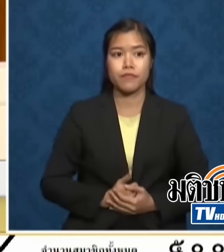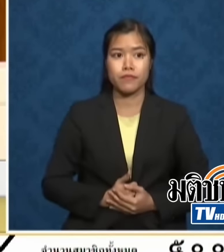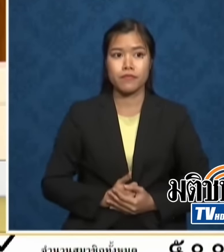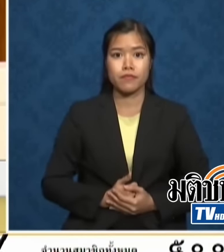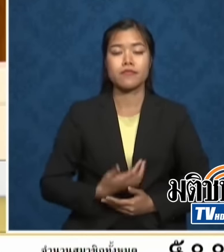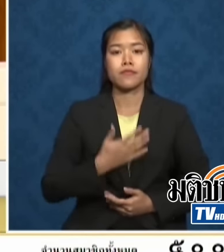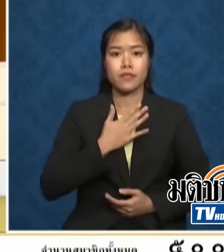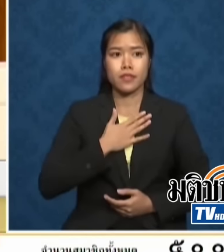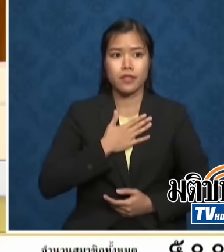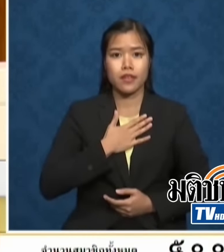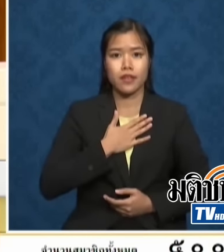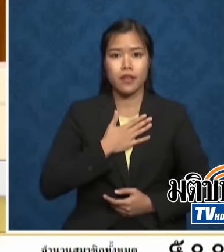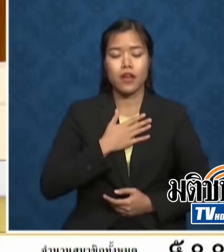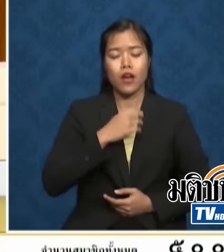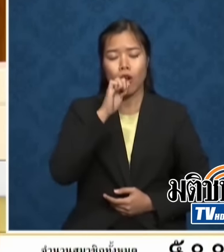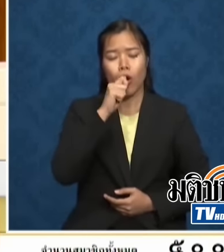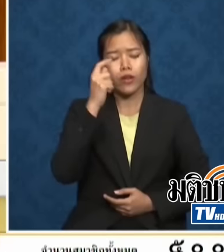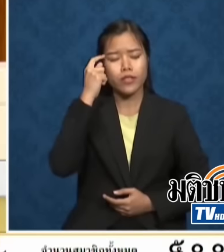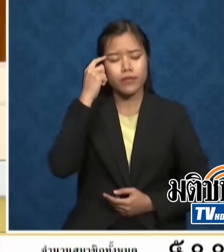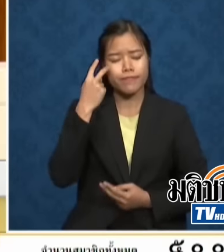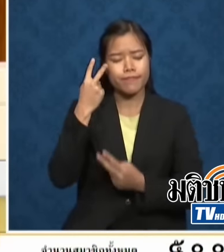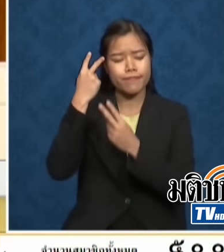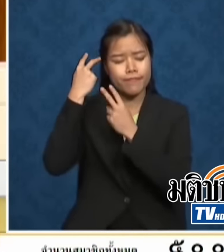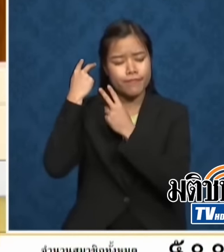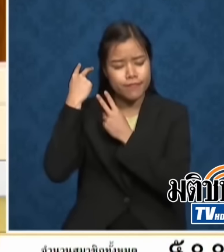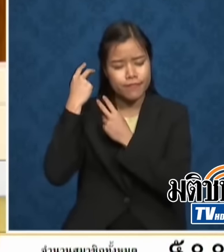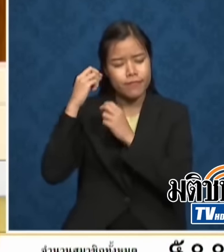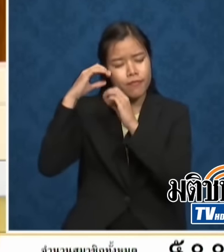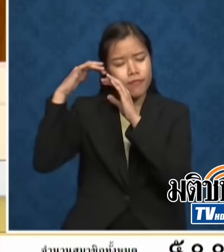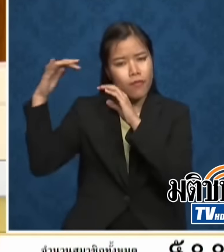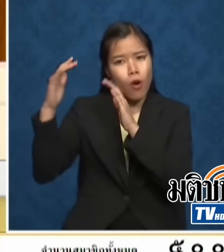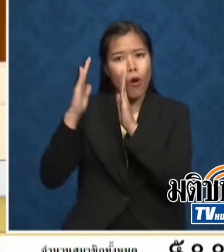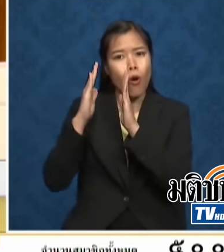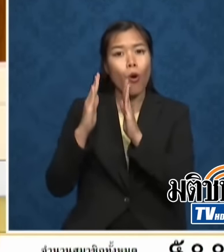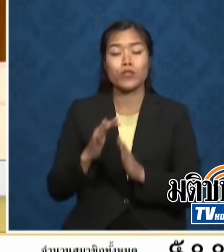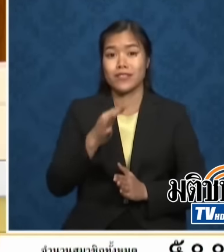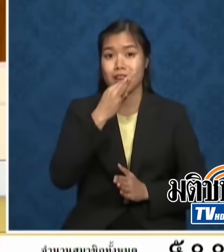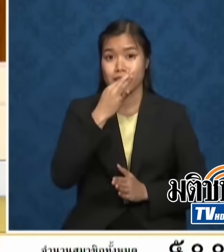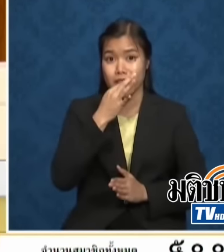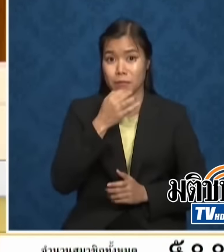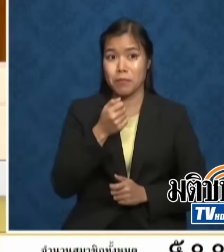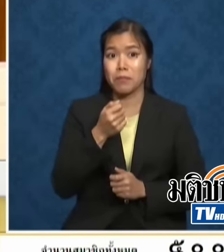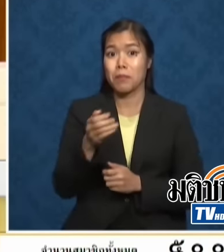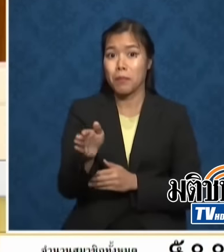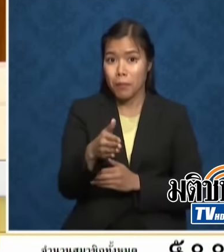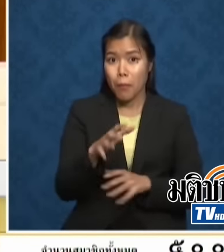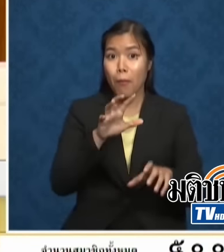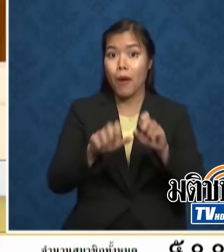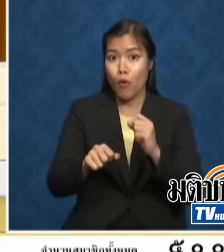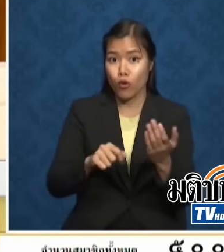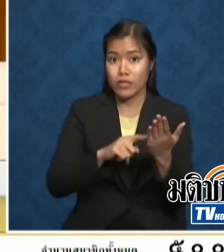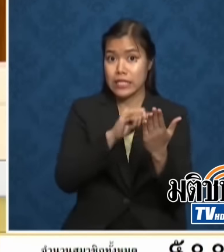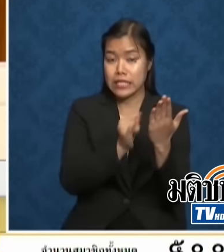ผมก็หลับตาแล้วก็นึกถึงภาพนะครับของพี่น้องชาวประมงทั้ง22จังหวัด